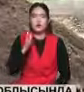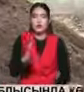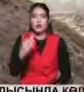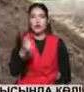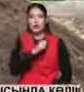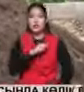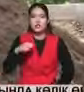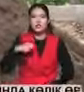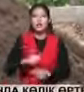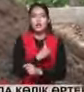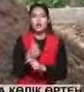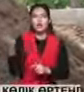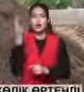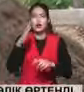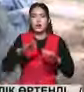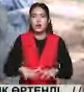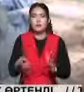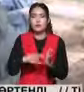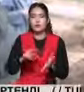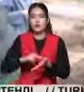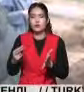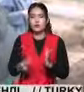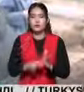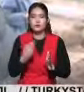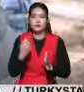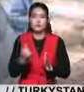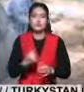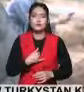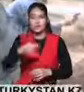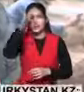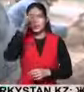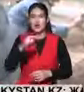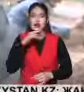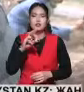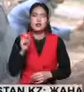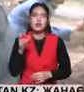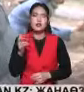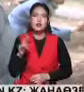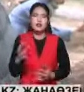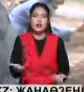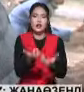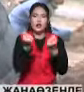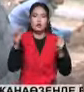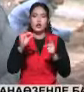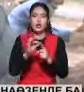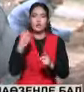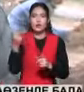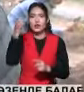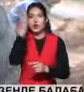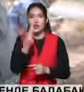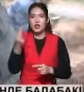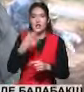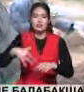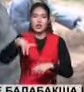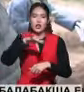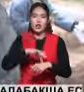осылайша бас қаланың көркеюіне үлестерін қоспақ. Бүгін бізде мына Таза Қазақстан акциясын қолдау мақсатында Астана қаласындағы